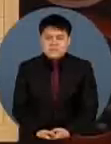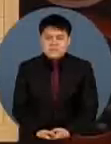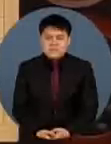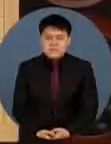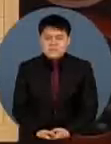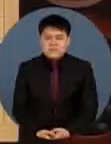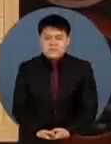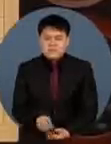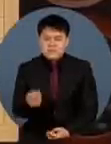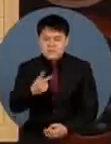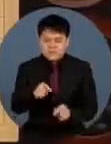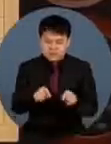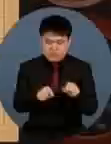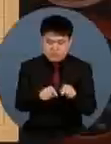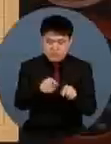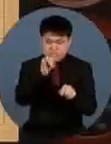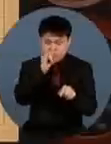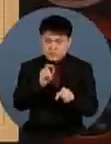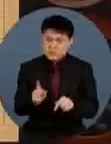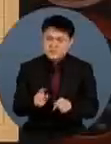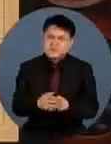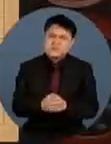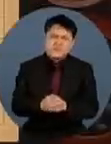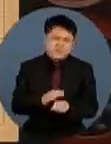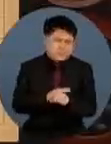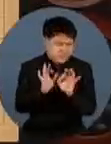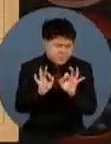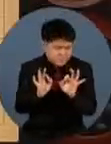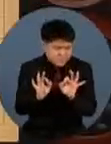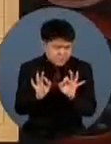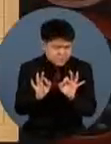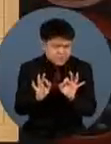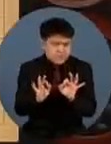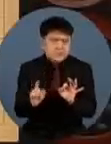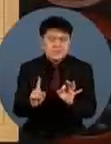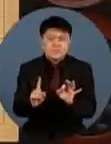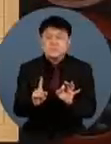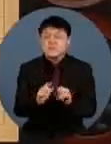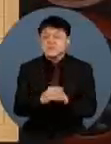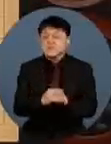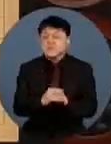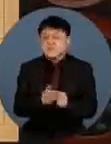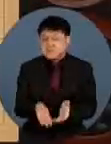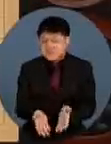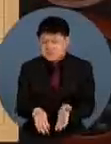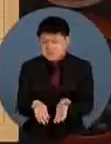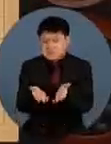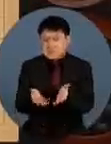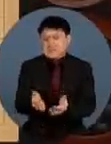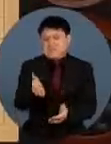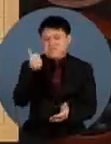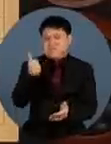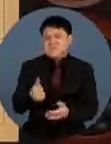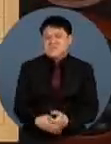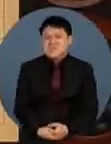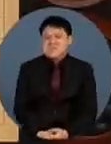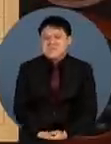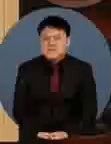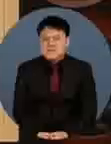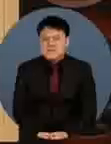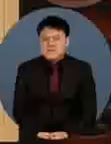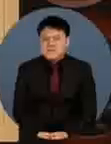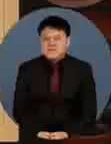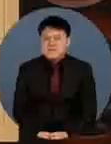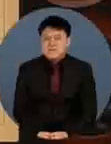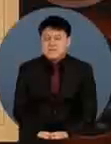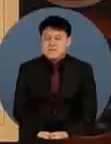자, 또 갖다 붙여보는데 가는 길에. 저럴 때도 잘 보셔야 돼요. 가만히 양보로 하는 것이 좋았죠. 이렇게.